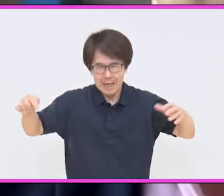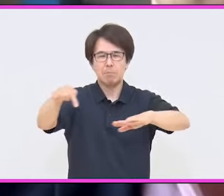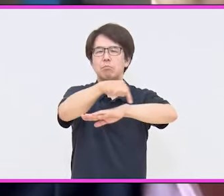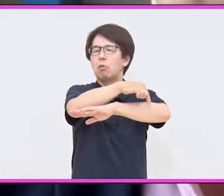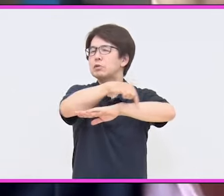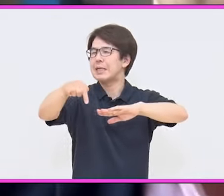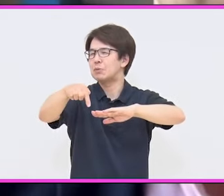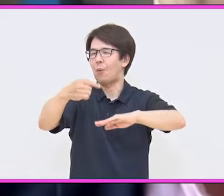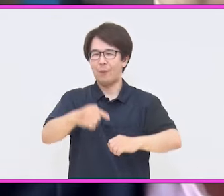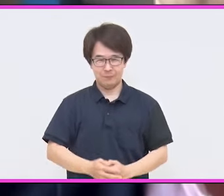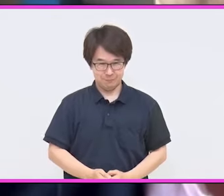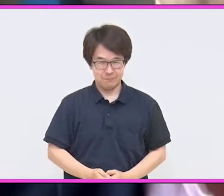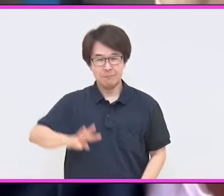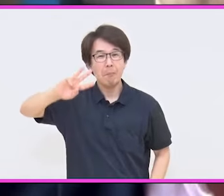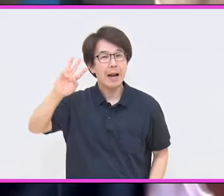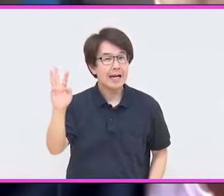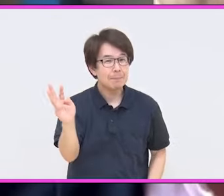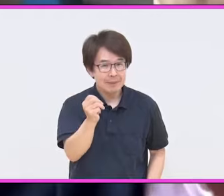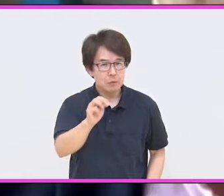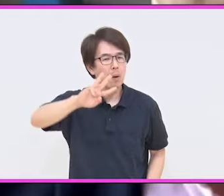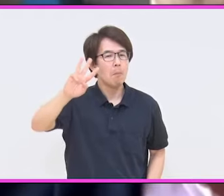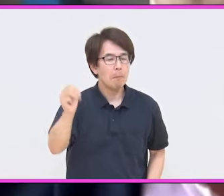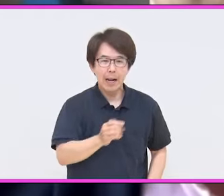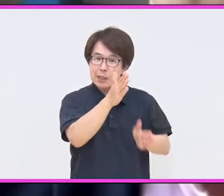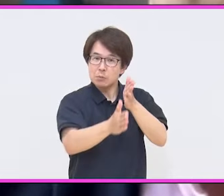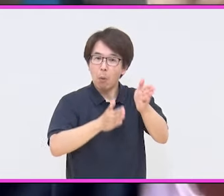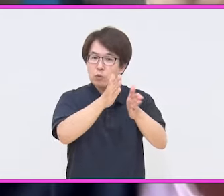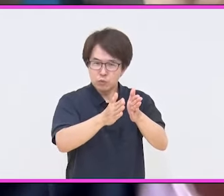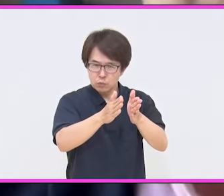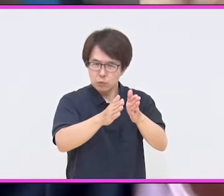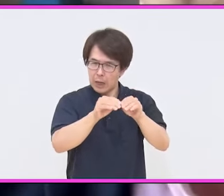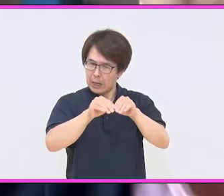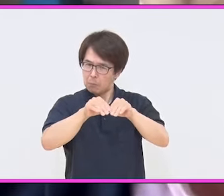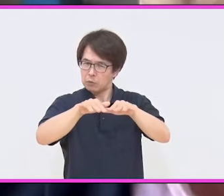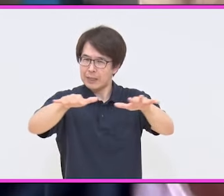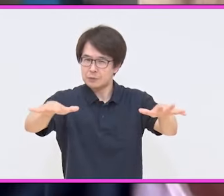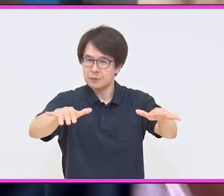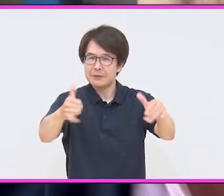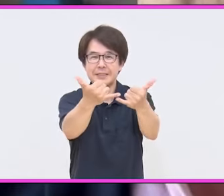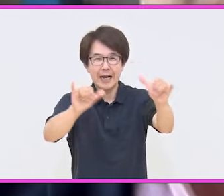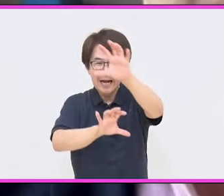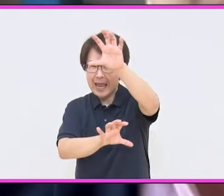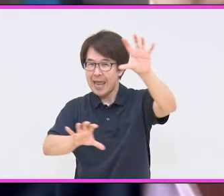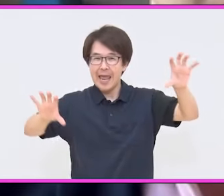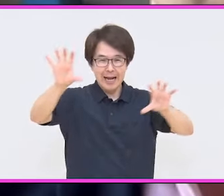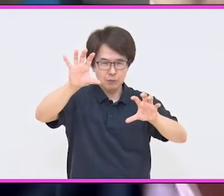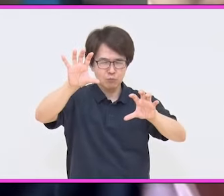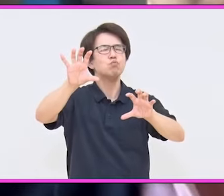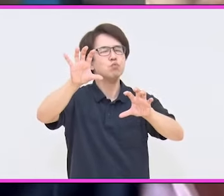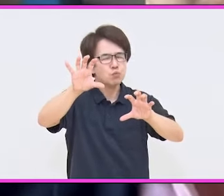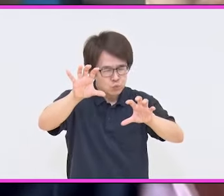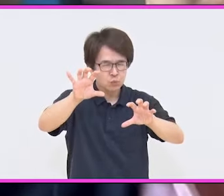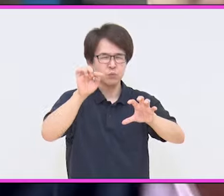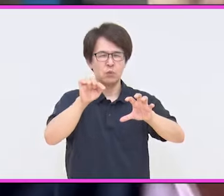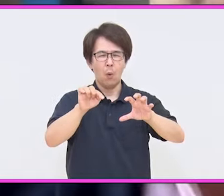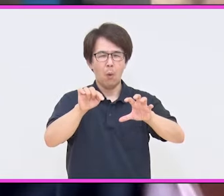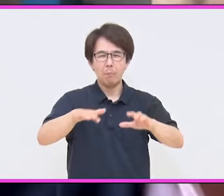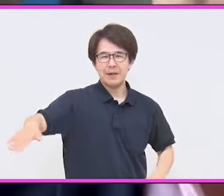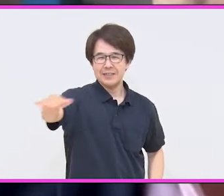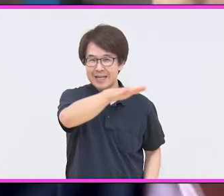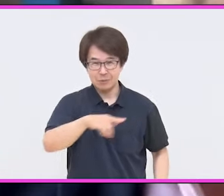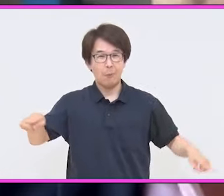。パラリンピック・パラスポーツがもたらす社会変革、ザ・イノベーションを皆